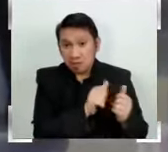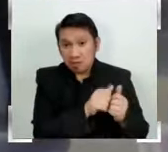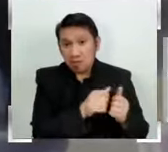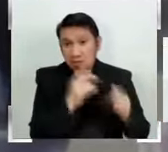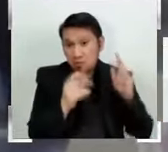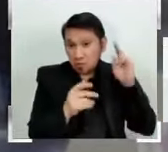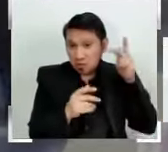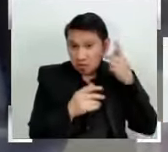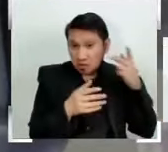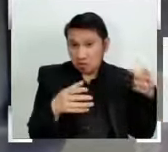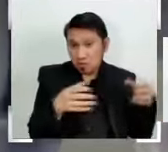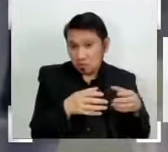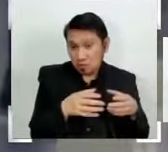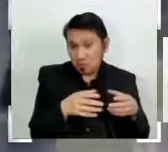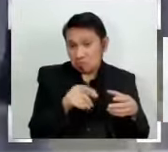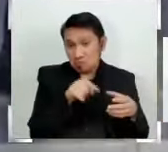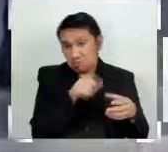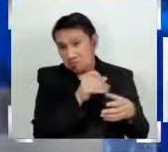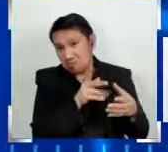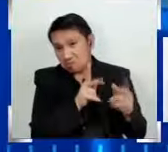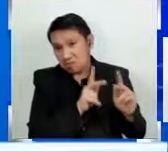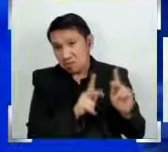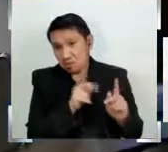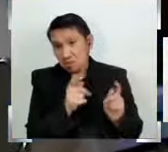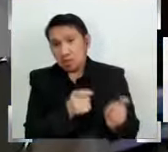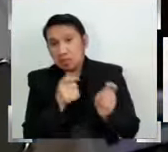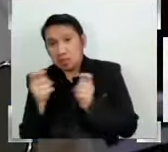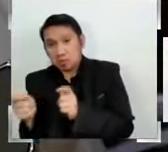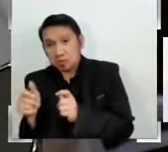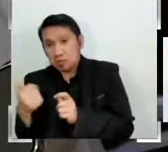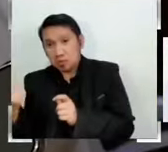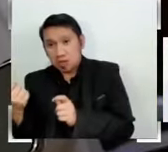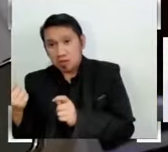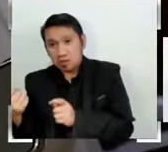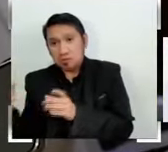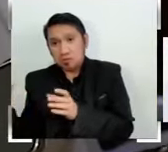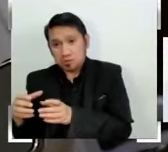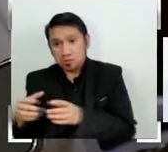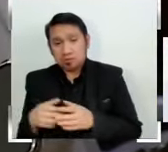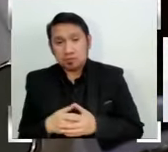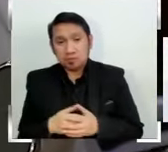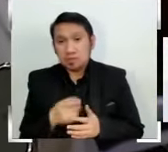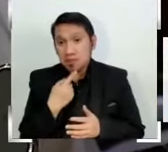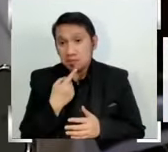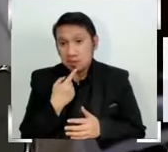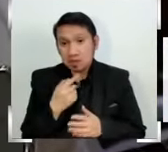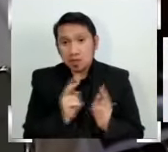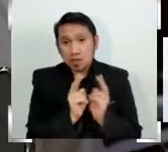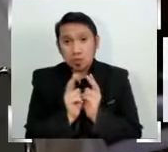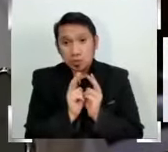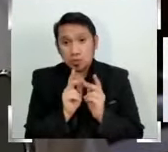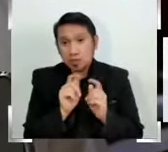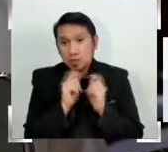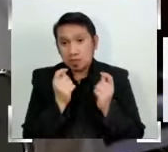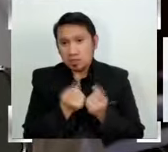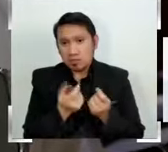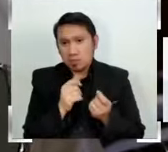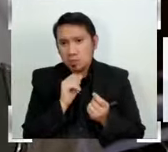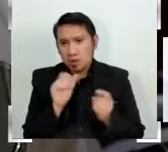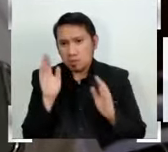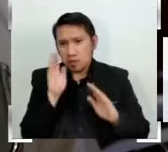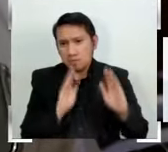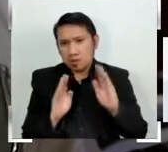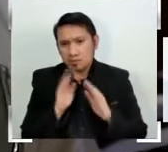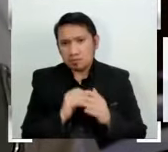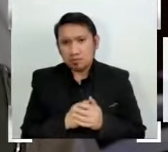VP Sara, walang lamat ang unity team. Yung mga mahilig sa politika, magmasid sila and